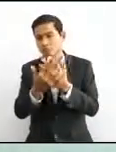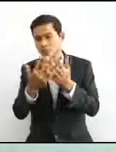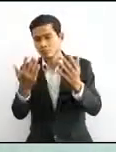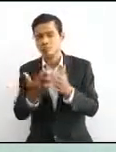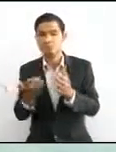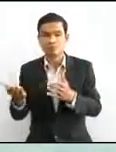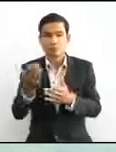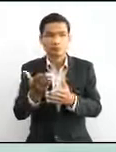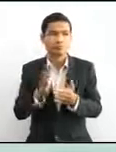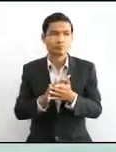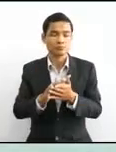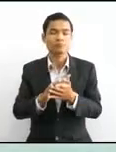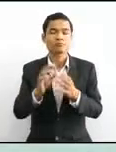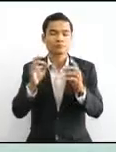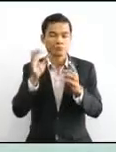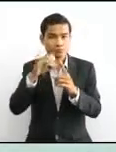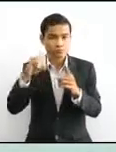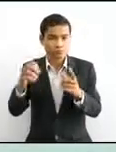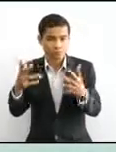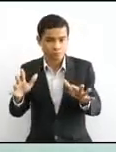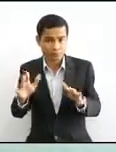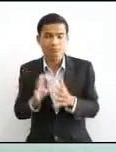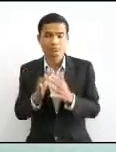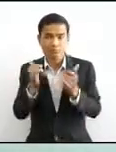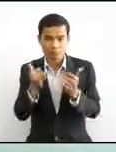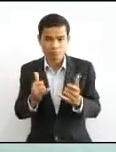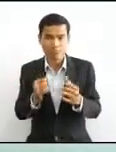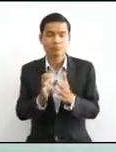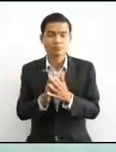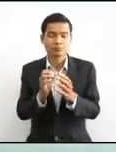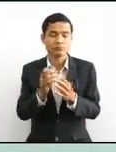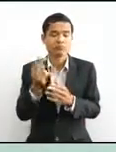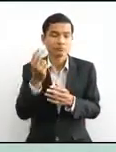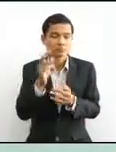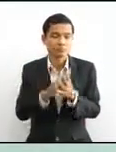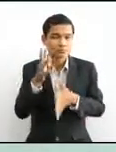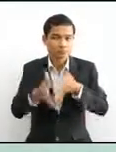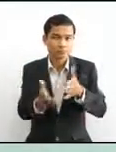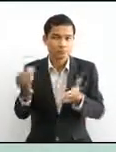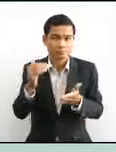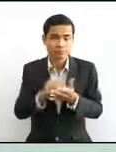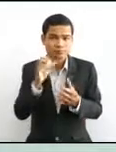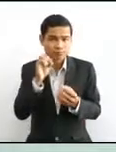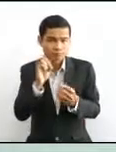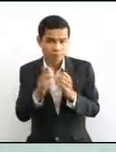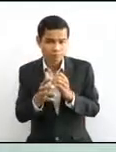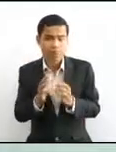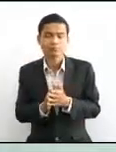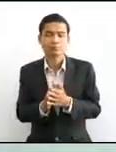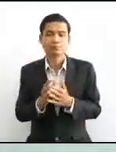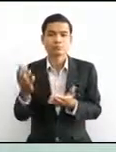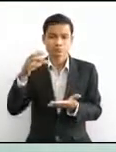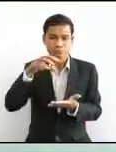lấy con mang cho rung. Thao lập bác này chỉ mùi nẹ cừu nế. Tỏ, à lấy con thao lập bác chỉ mùi nẹ cừu một đồng tiết ná. Tỏ, chấp đám.